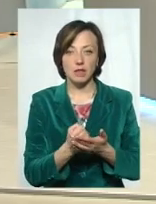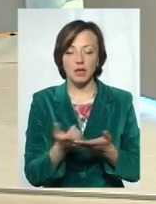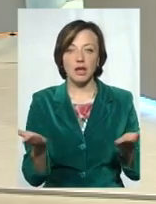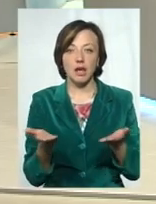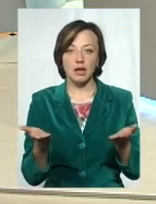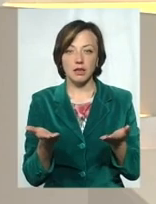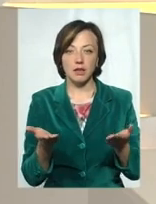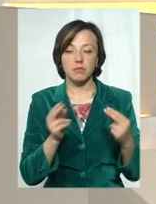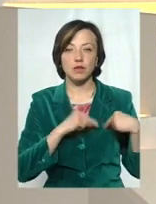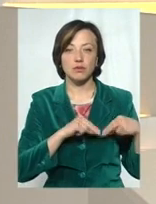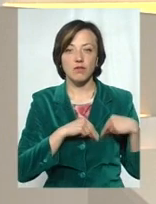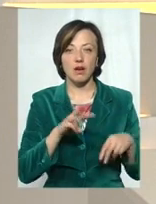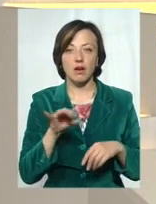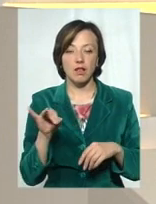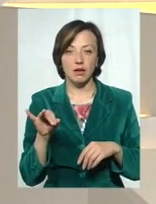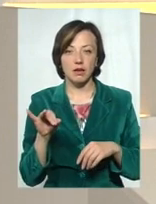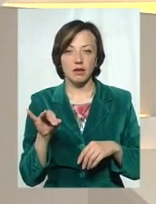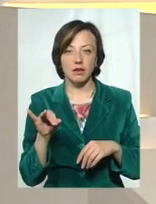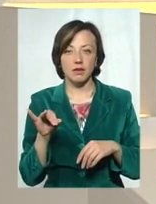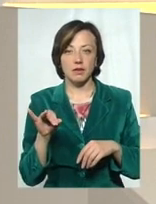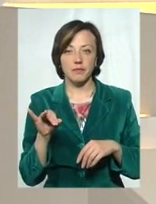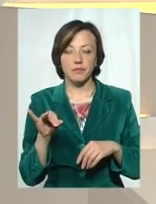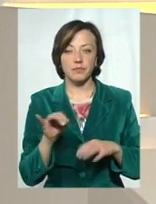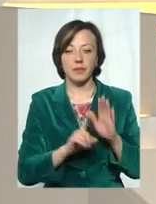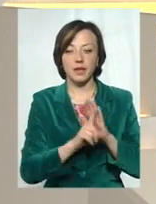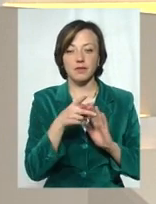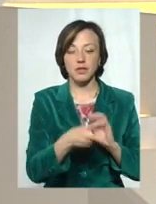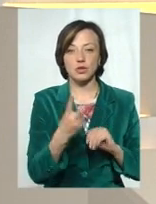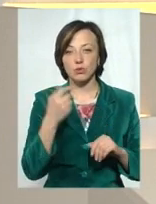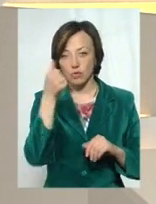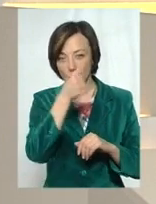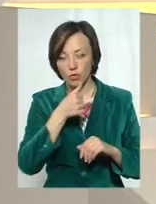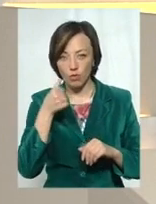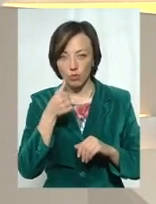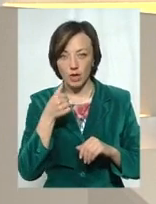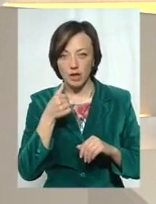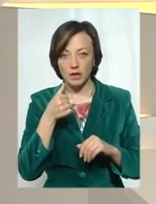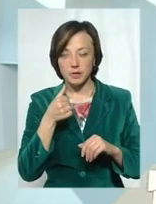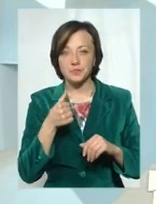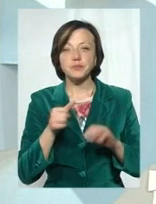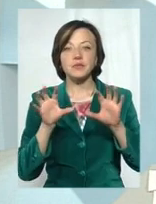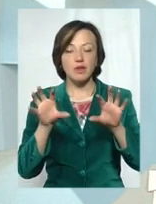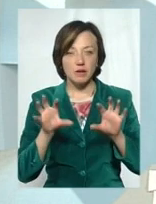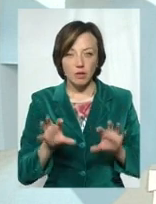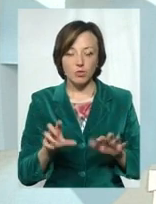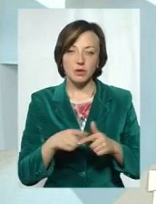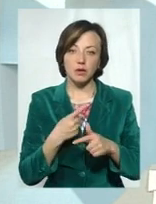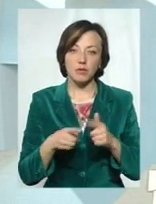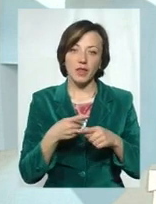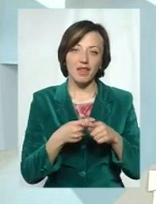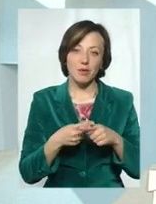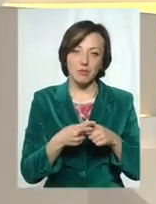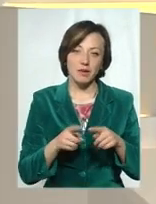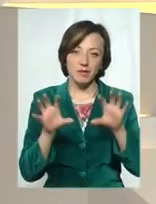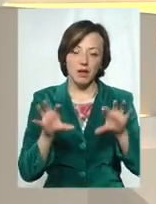які працювали, ну скажімо, там з 2002 року, починаючи легально або ж